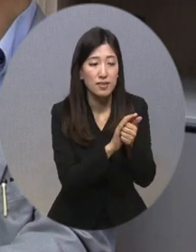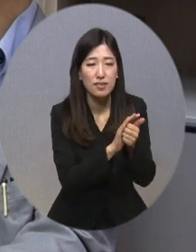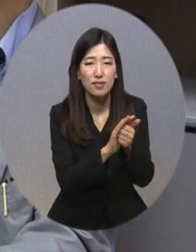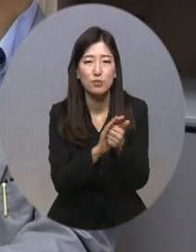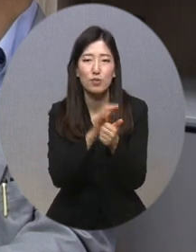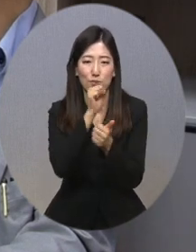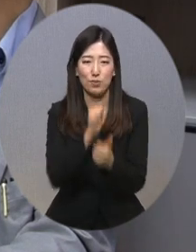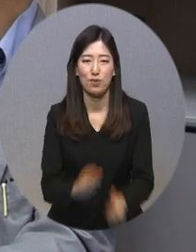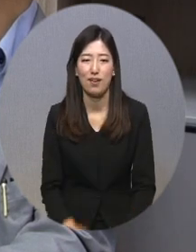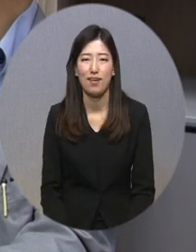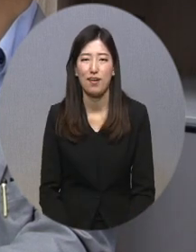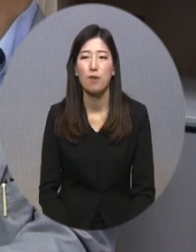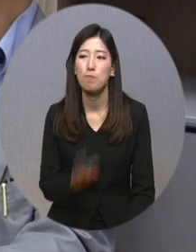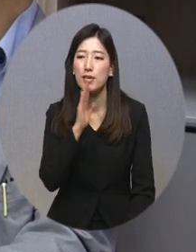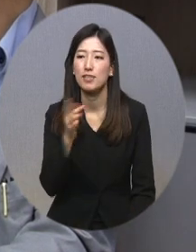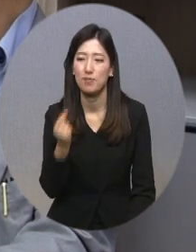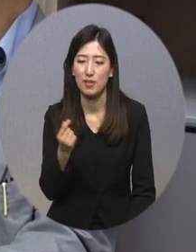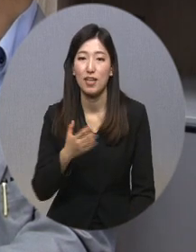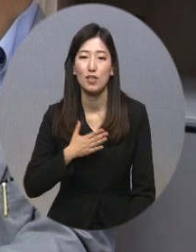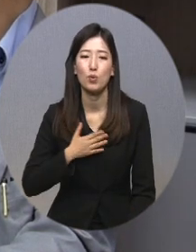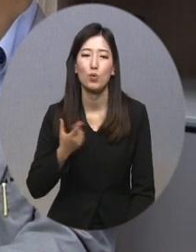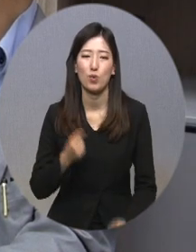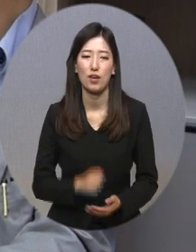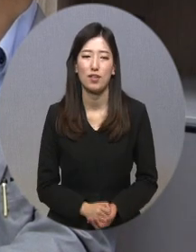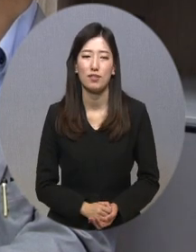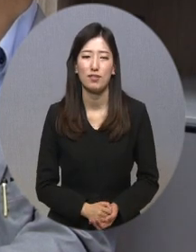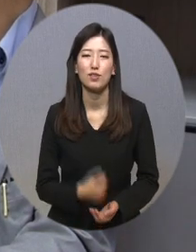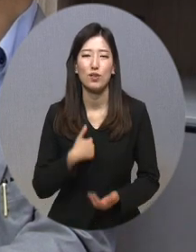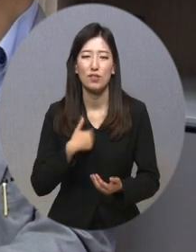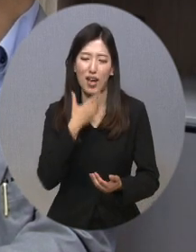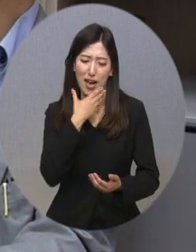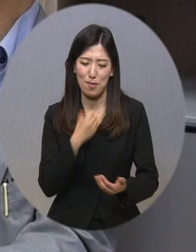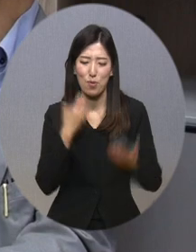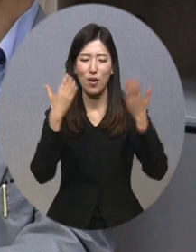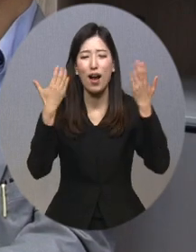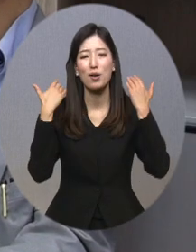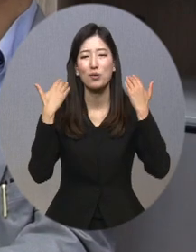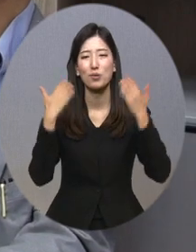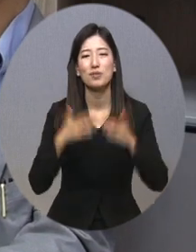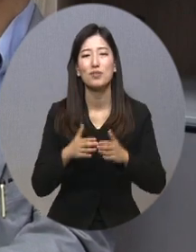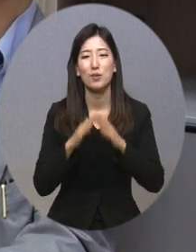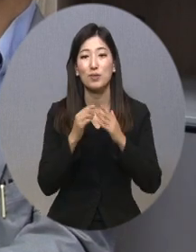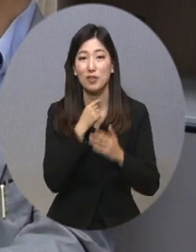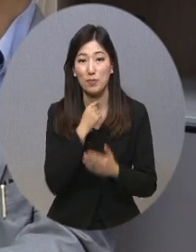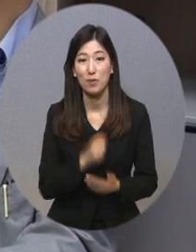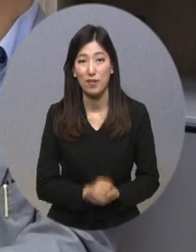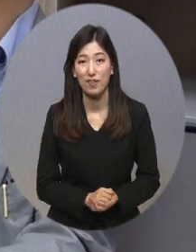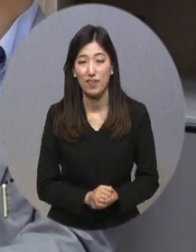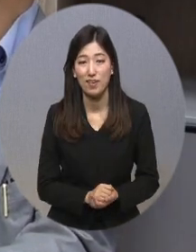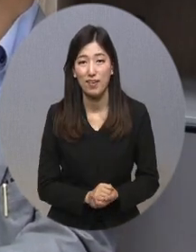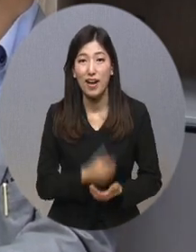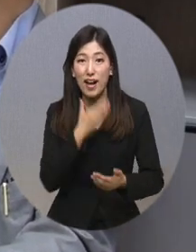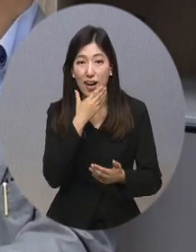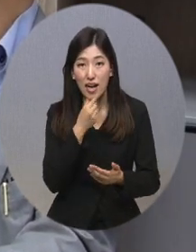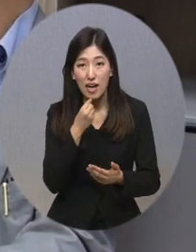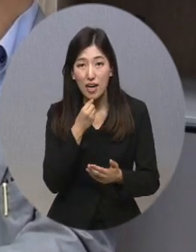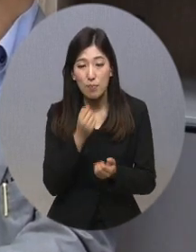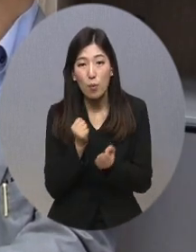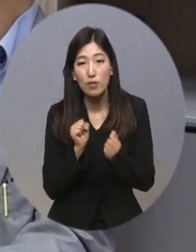게 예. 행복학교를 하고 싶은 거죠. 예. 예. 행복학교라면 그런 지도자를 양성하는 거죠. 그렇죠. 예.